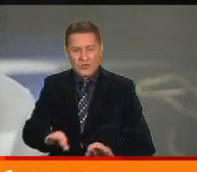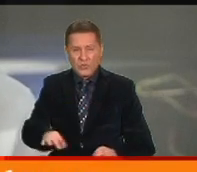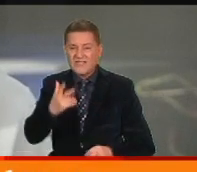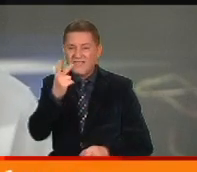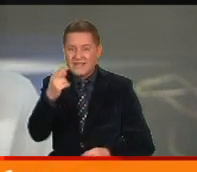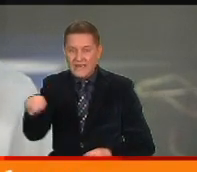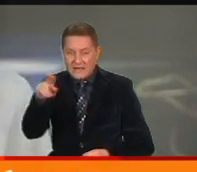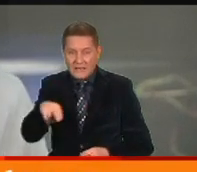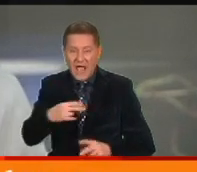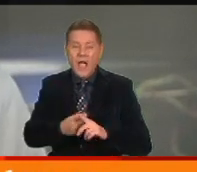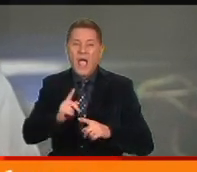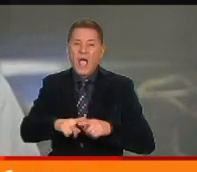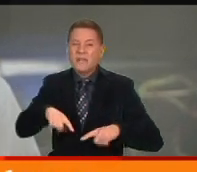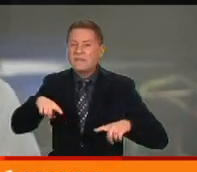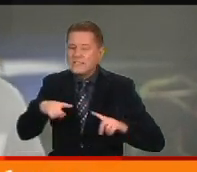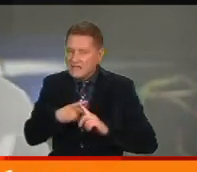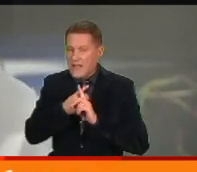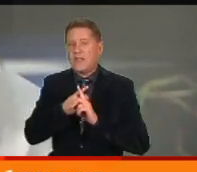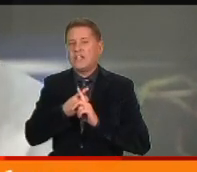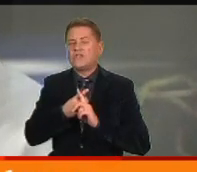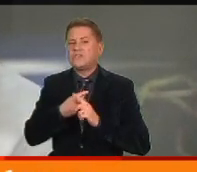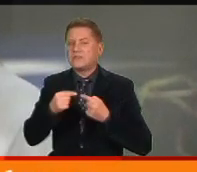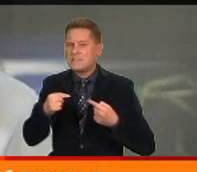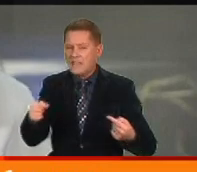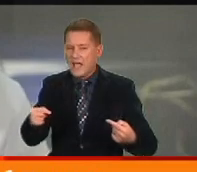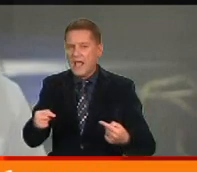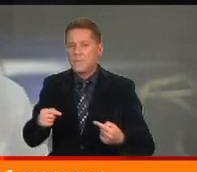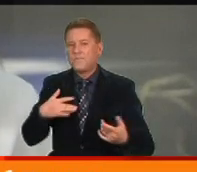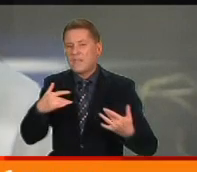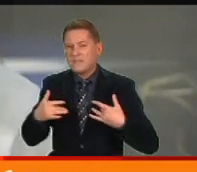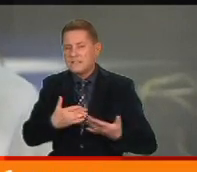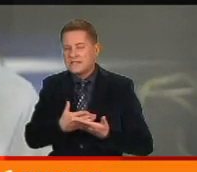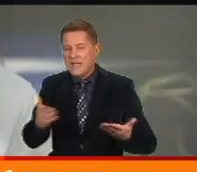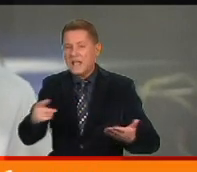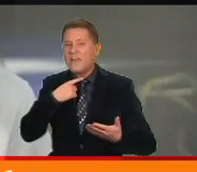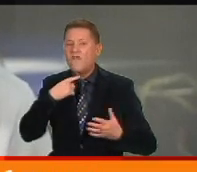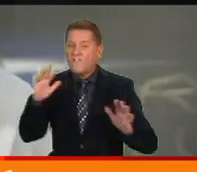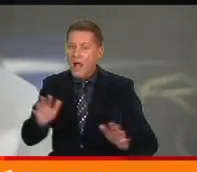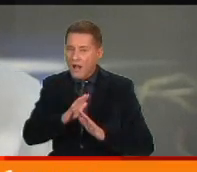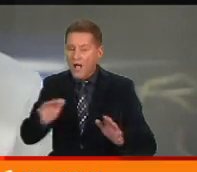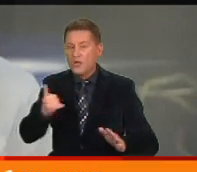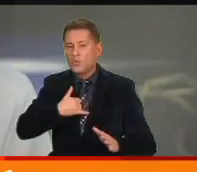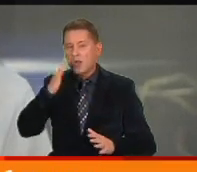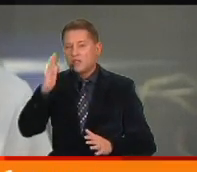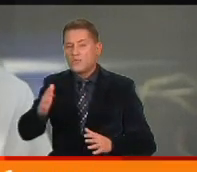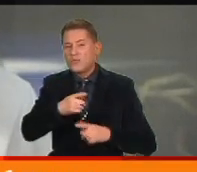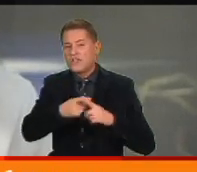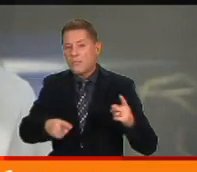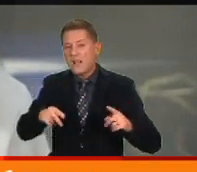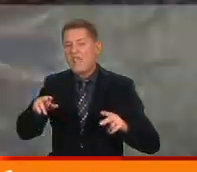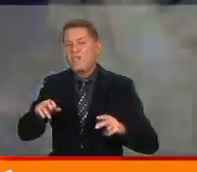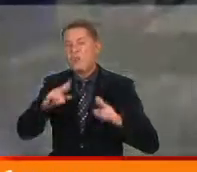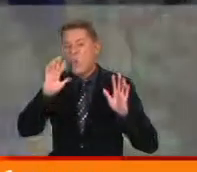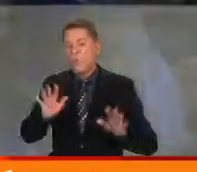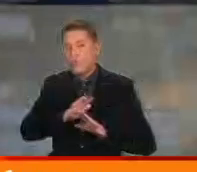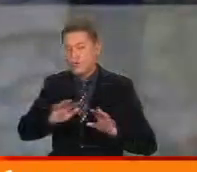і технологічні вещи нашей сцены. Это и вокал, потому что у нас будет наполовину уже мюзикл, у нас будет живой